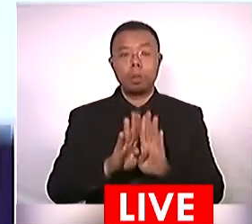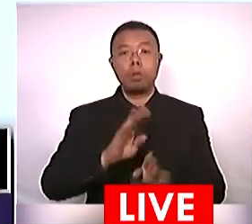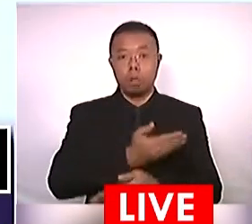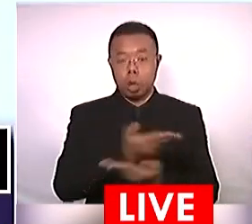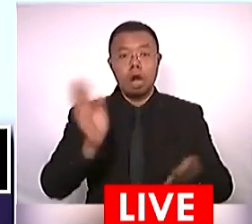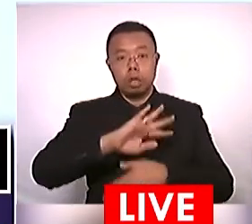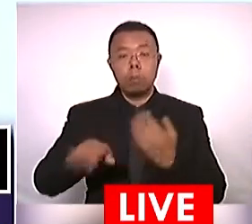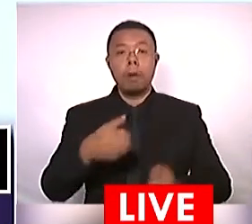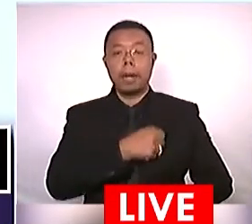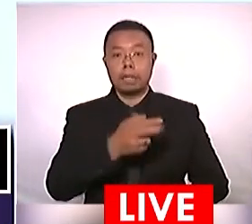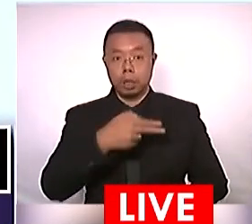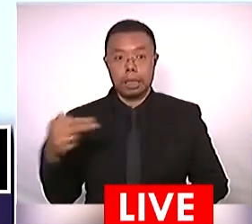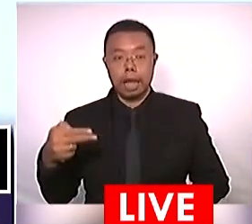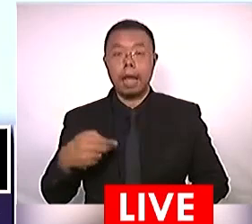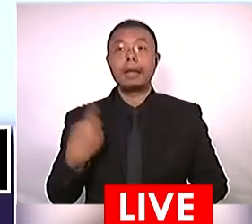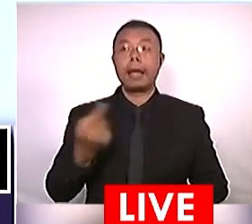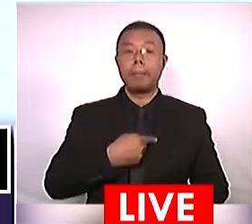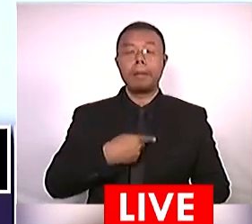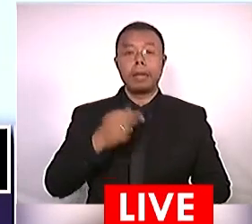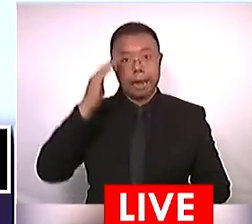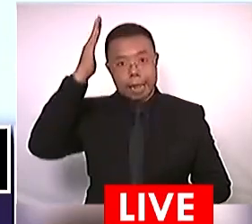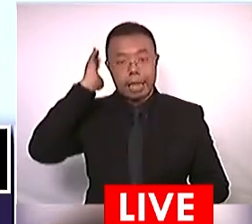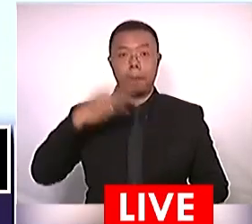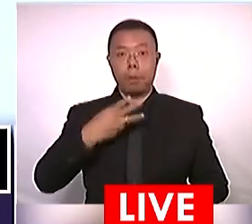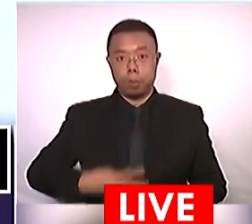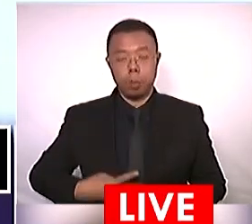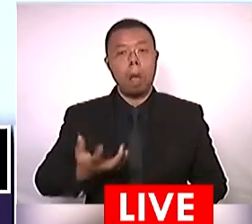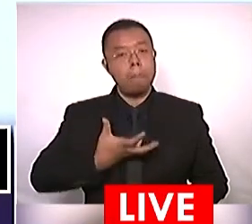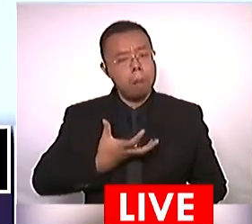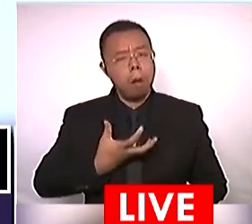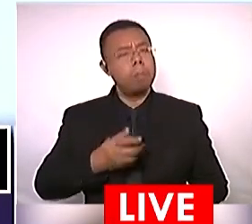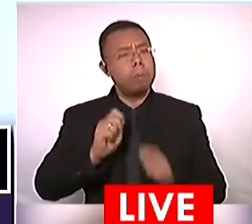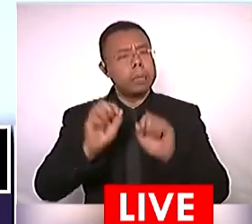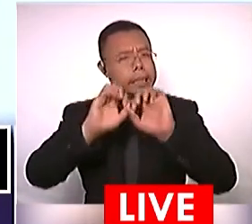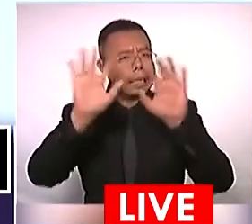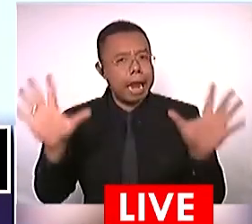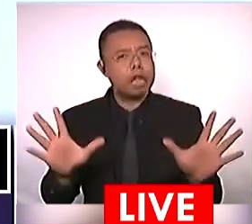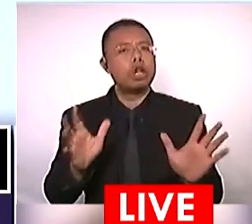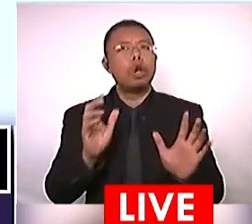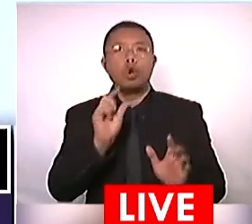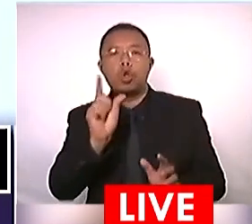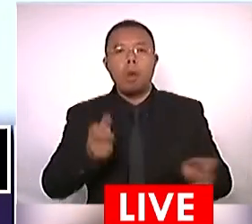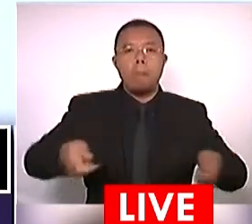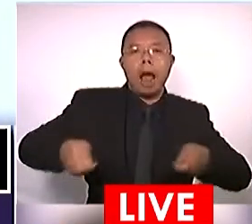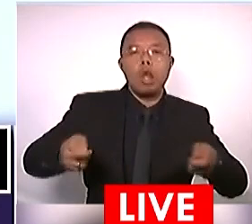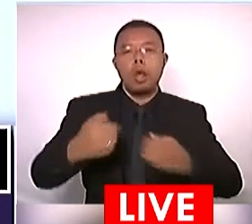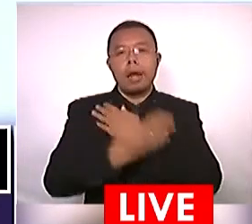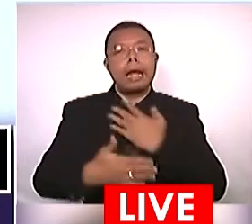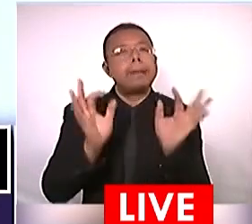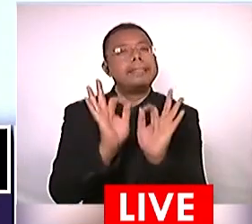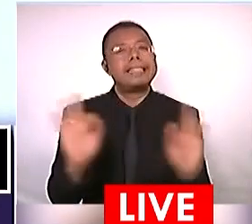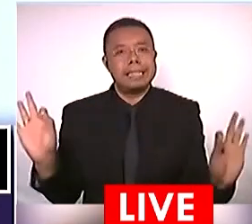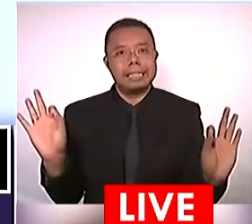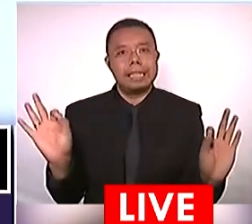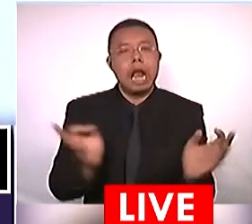bangsa Indonesia Kami Ganjar dan mahfuz ingin memastikan untuk menyelenggarakan negara yang bersih